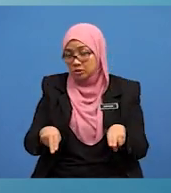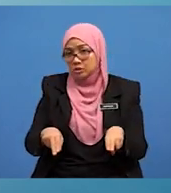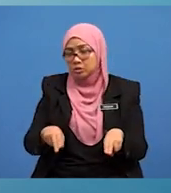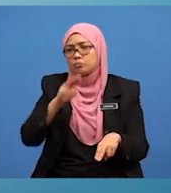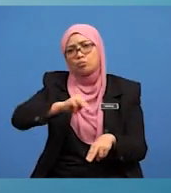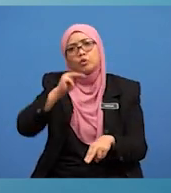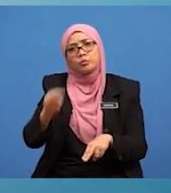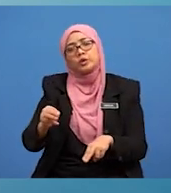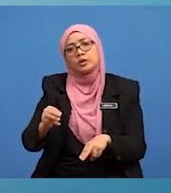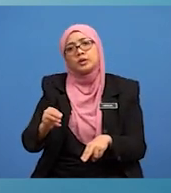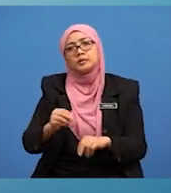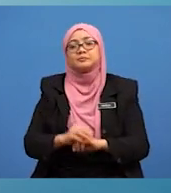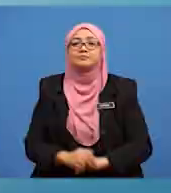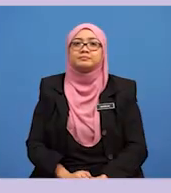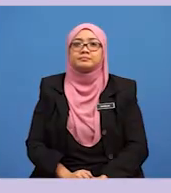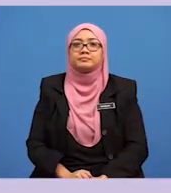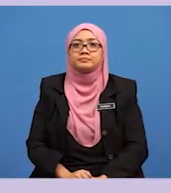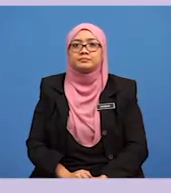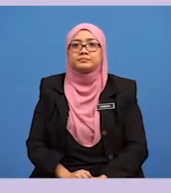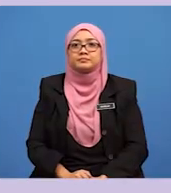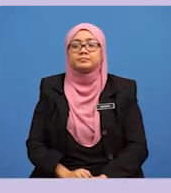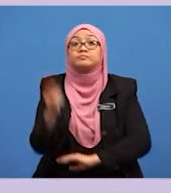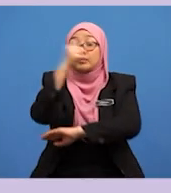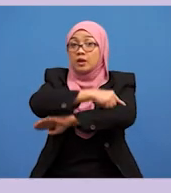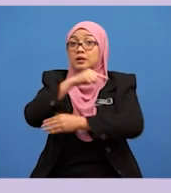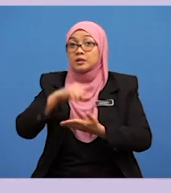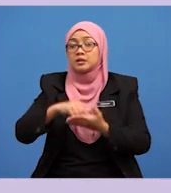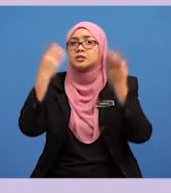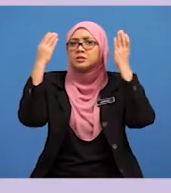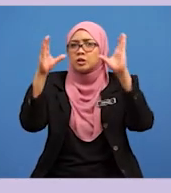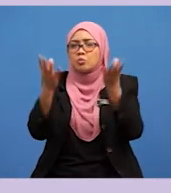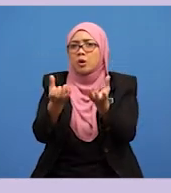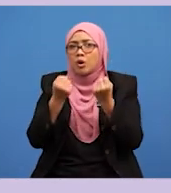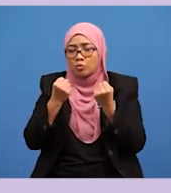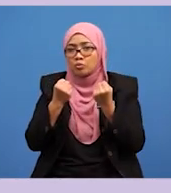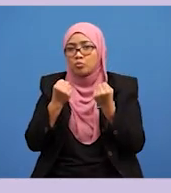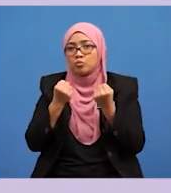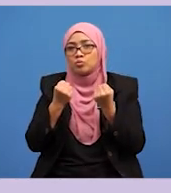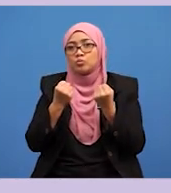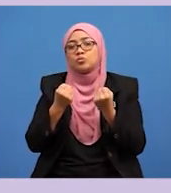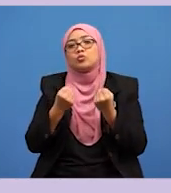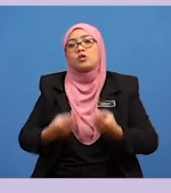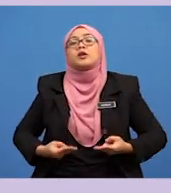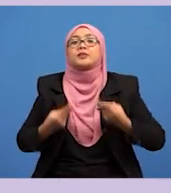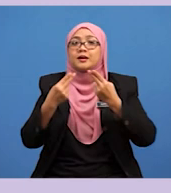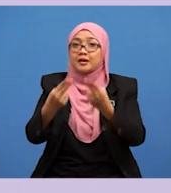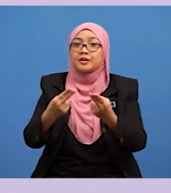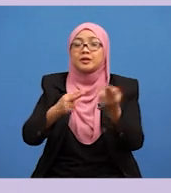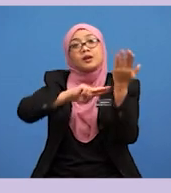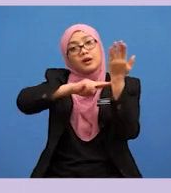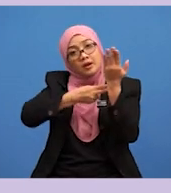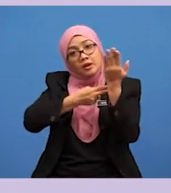menguasai atau belum topik hari ini. Hari ini cikgu dengan rasa gembira je menghadiahkan murid-murid dengan unsur